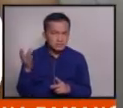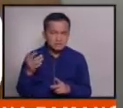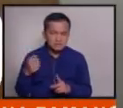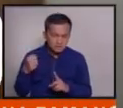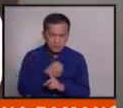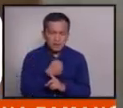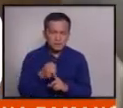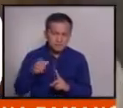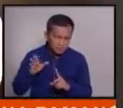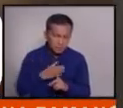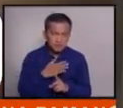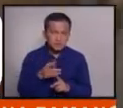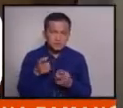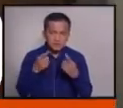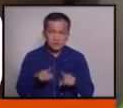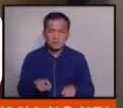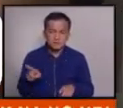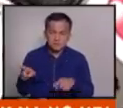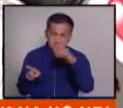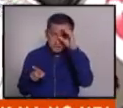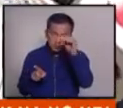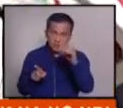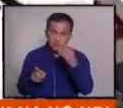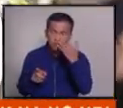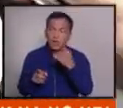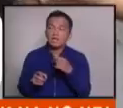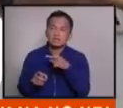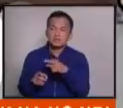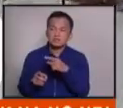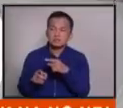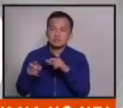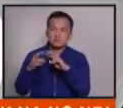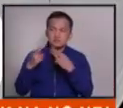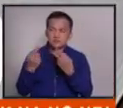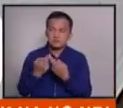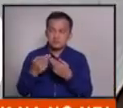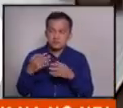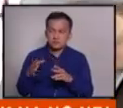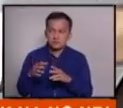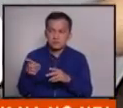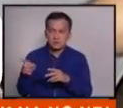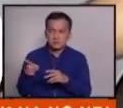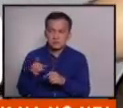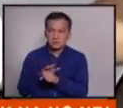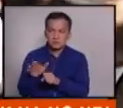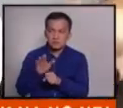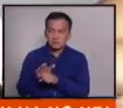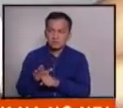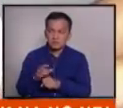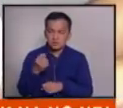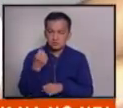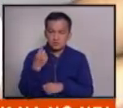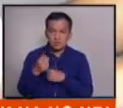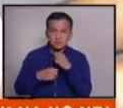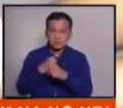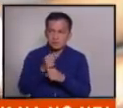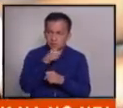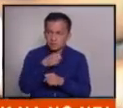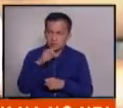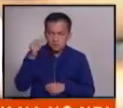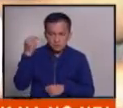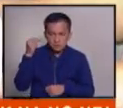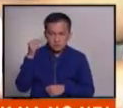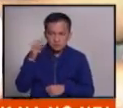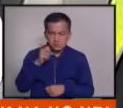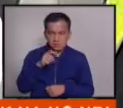Sapak at sampal ang inabot ng lalaking ito mula sa kanyang mga kaanak matapos umano niyang halayin ng 11 anyos na pamangkin sa